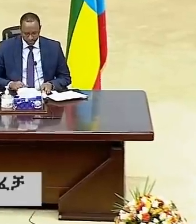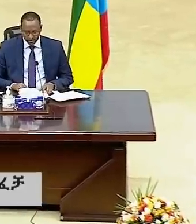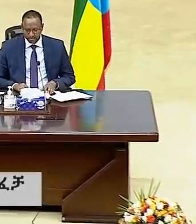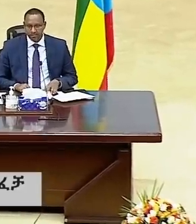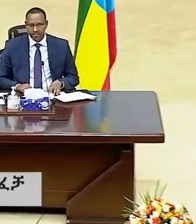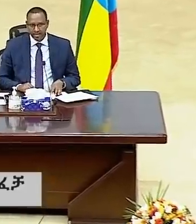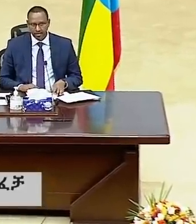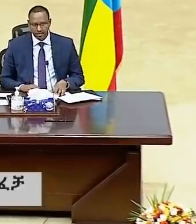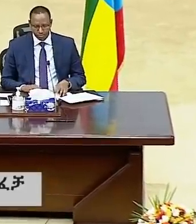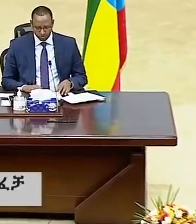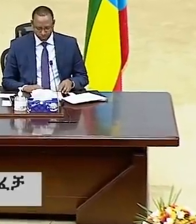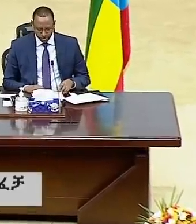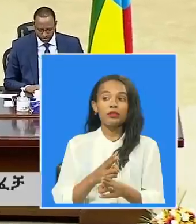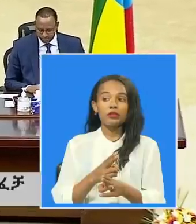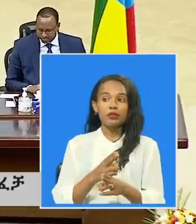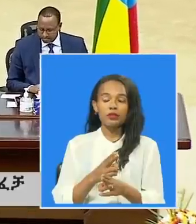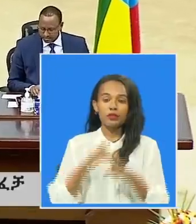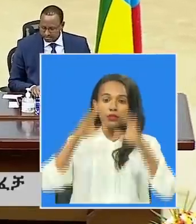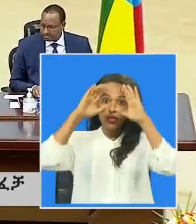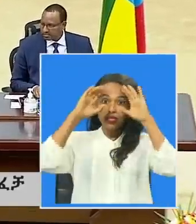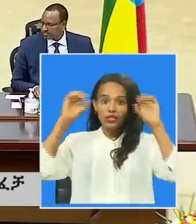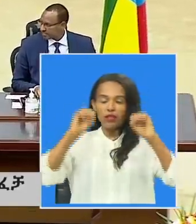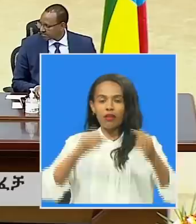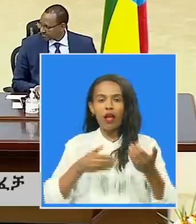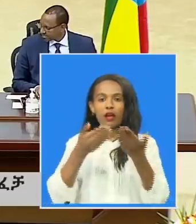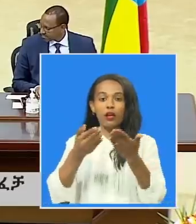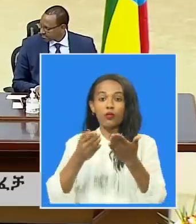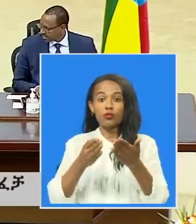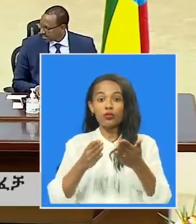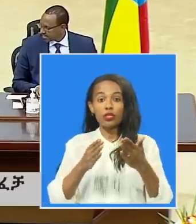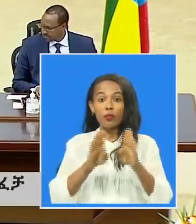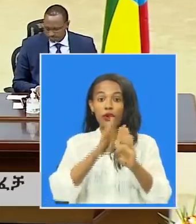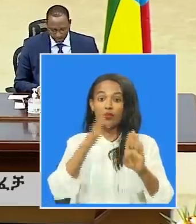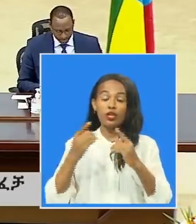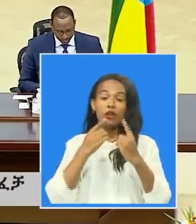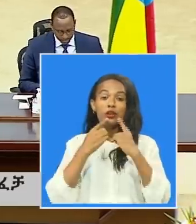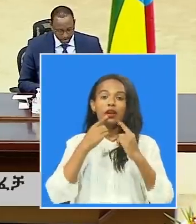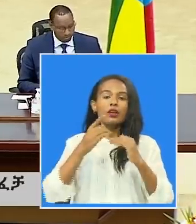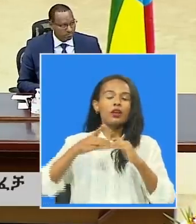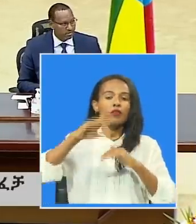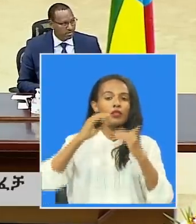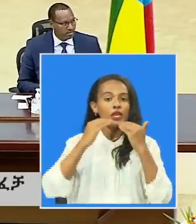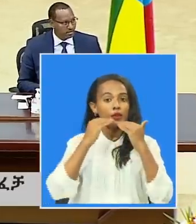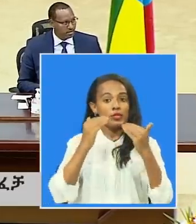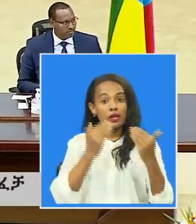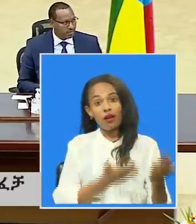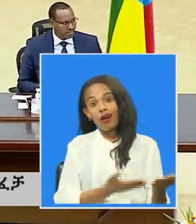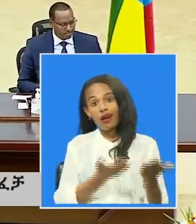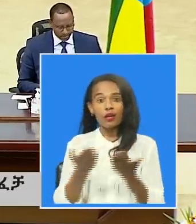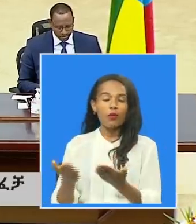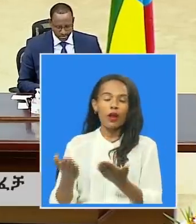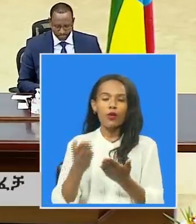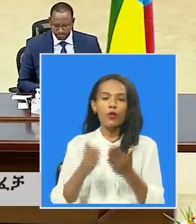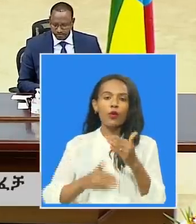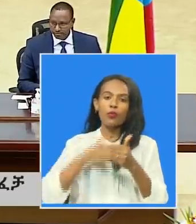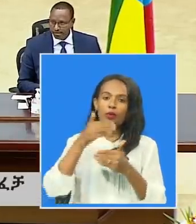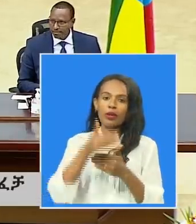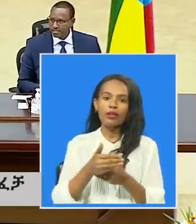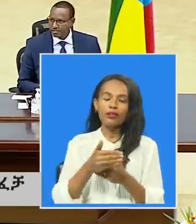ክብርት ፕሬዝዳንት ላቀረቡት የመክፈቻ ንግግር ከፍተኛ ምስጋና አቀርባለሁ።